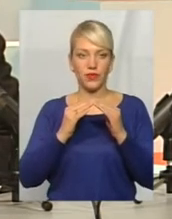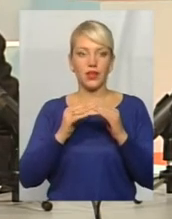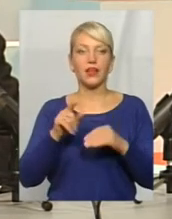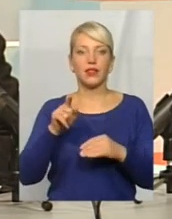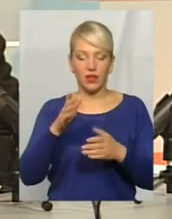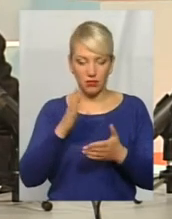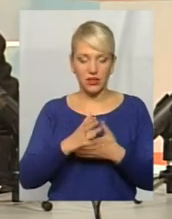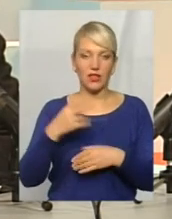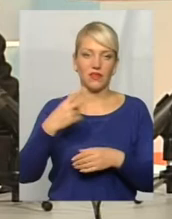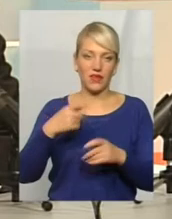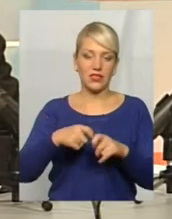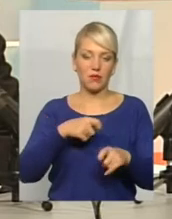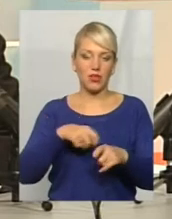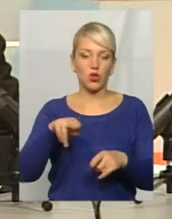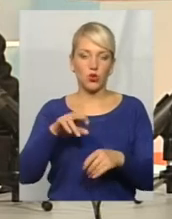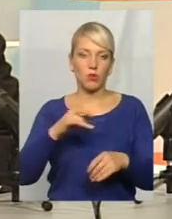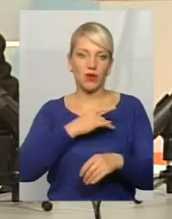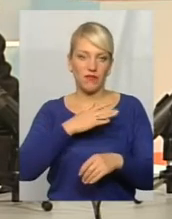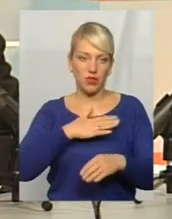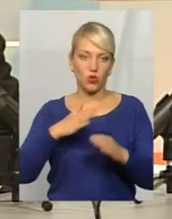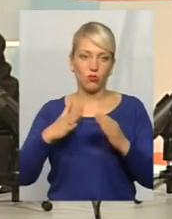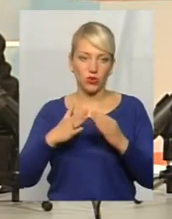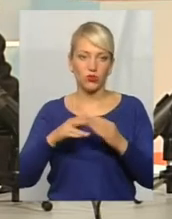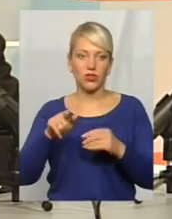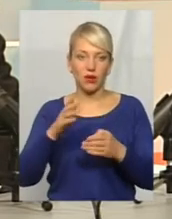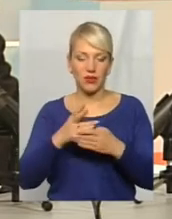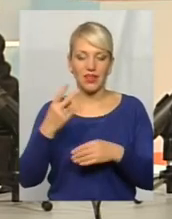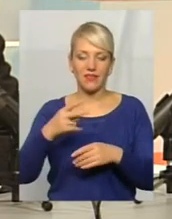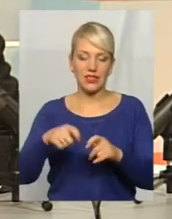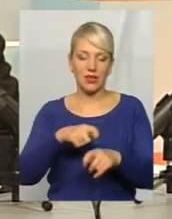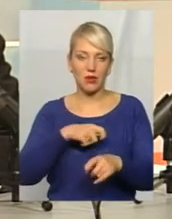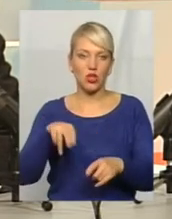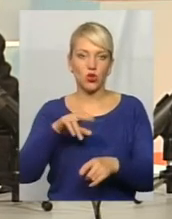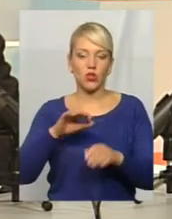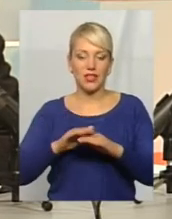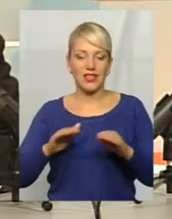є 20 метрів до будинку приватного, і там є 20 метрів до дитячого майданчика.